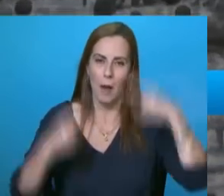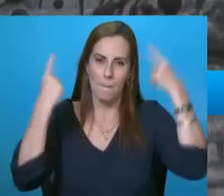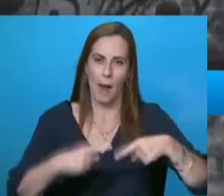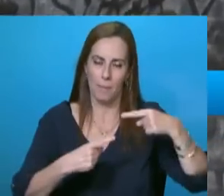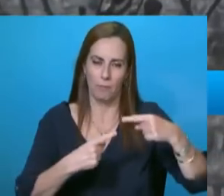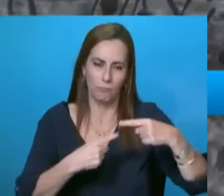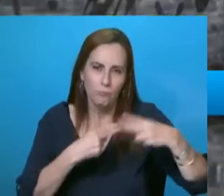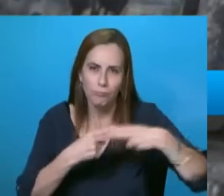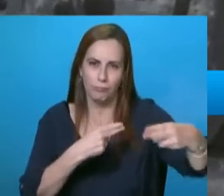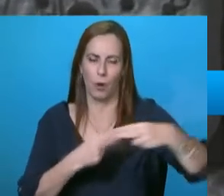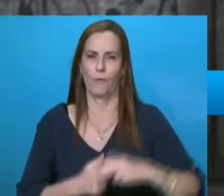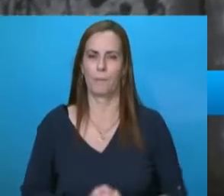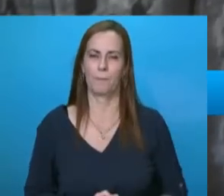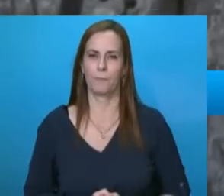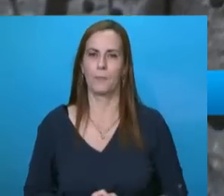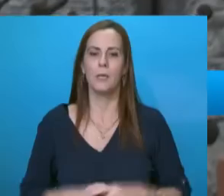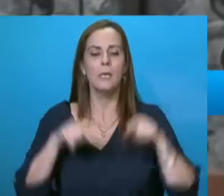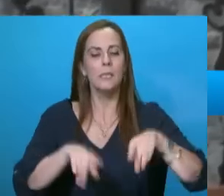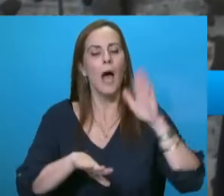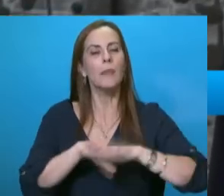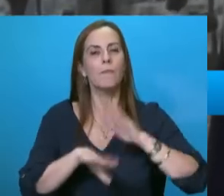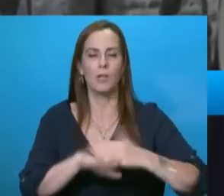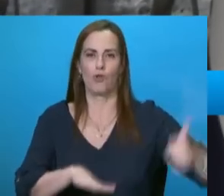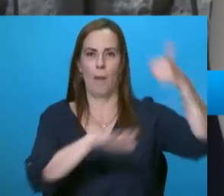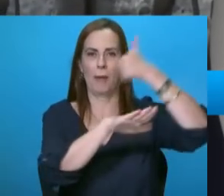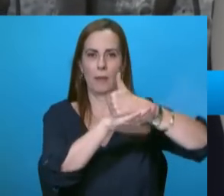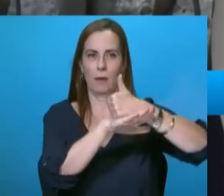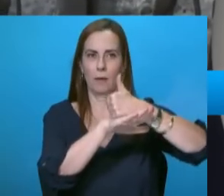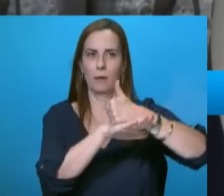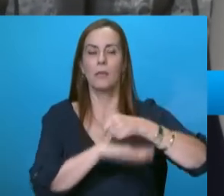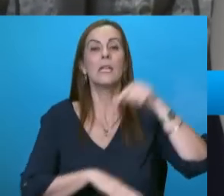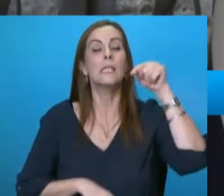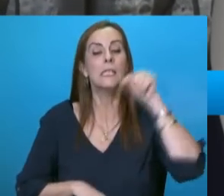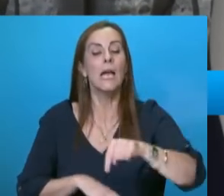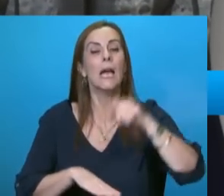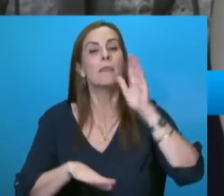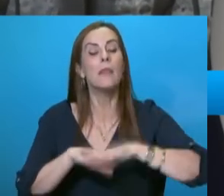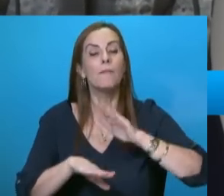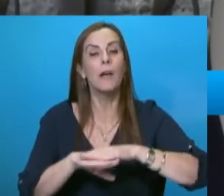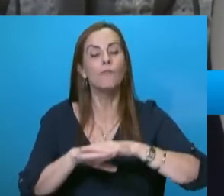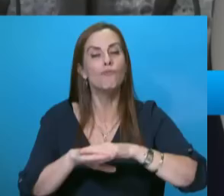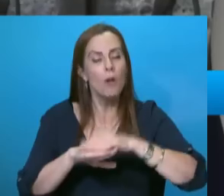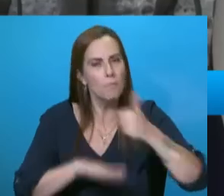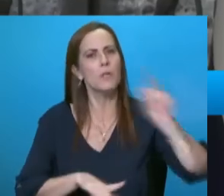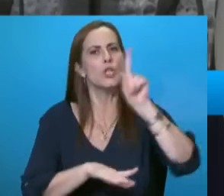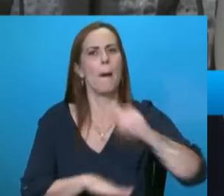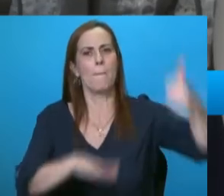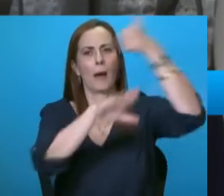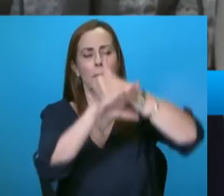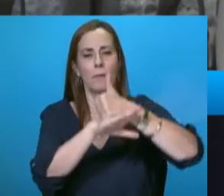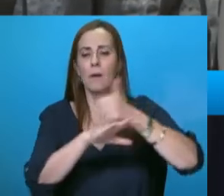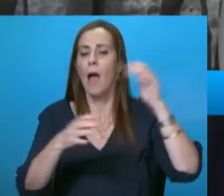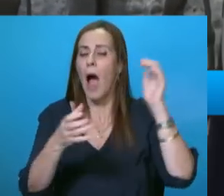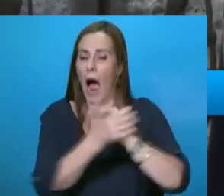הבאים. זהו תפקידו של מנהיג. זוהי תפקידה של מנהיגות. חבריי